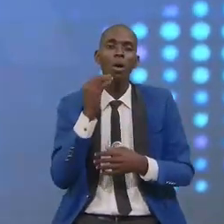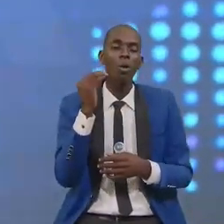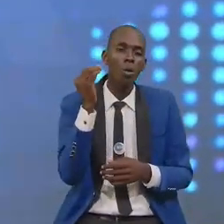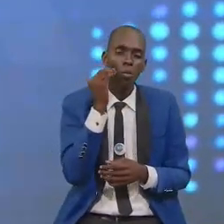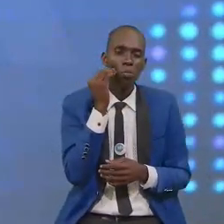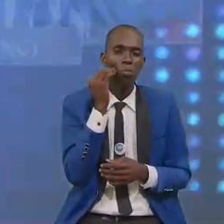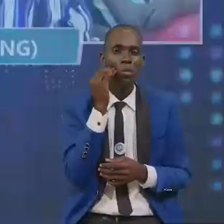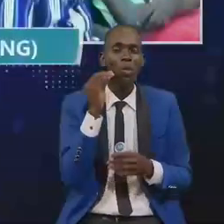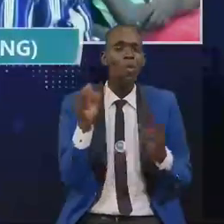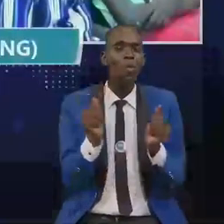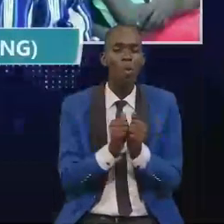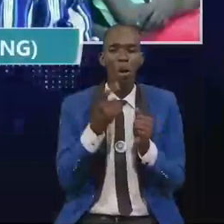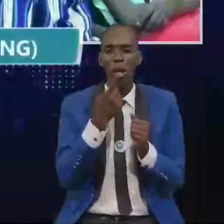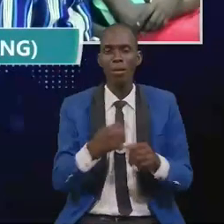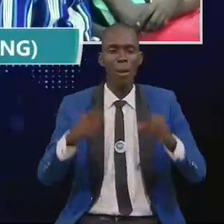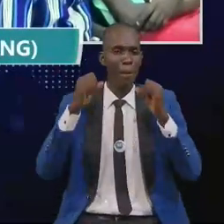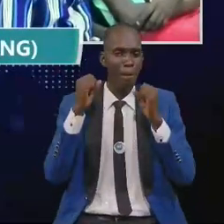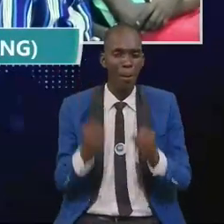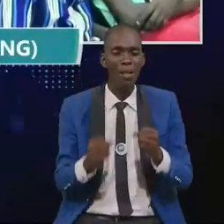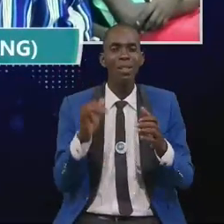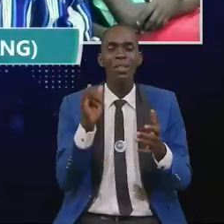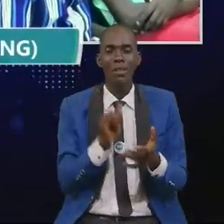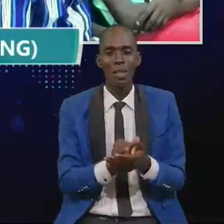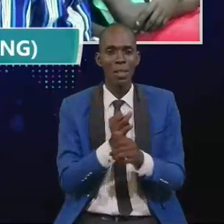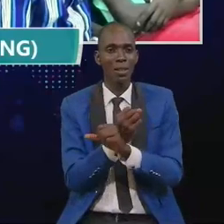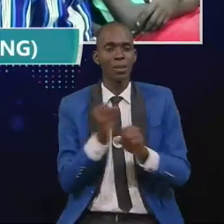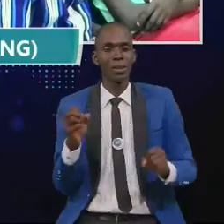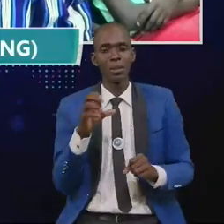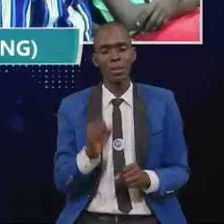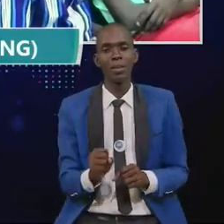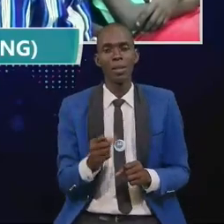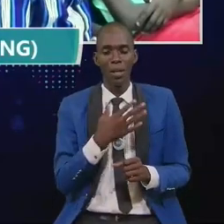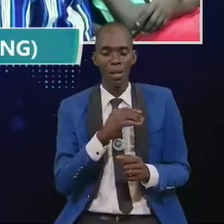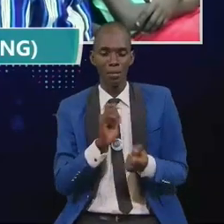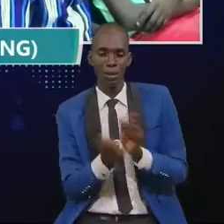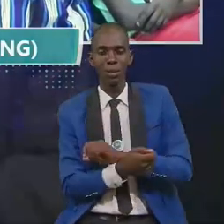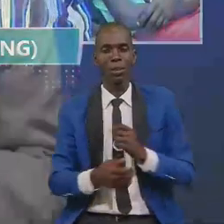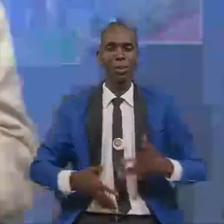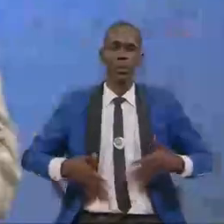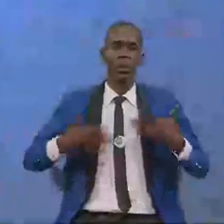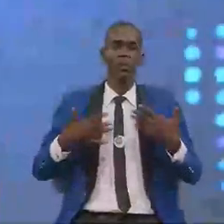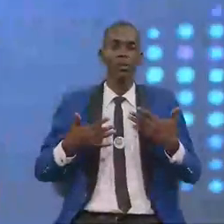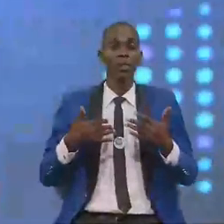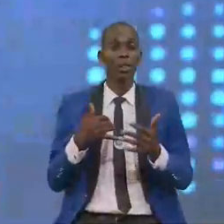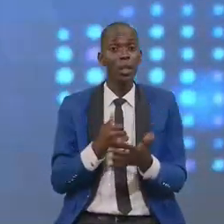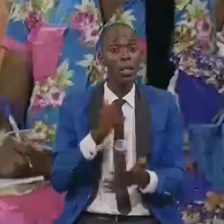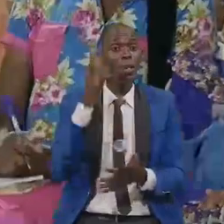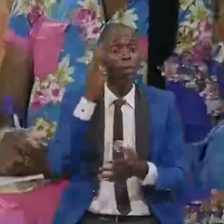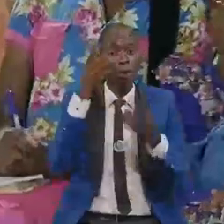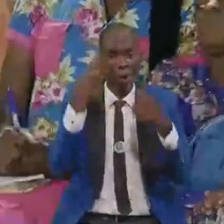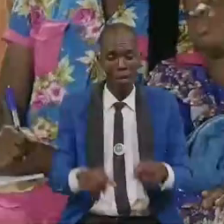avec la puissance qui sauve être en forme de vie et ça va t'arriver